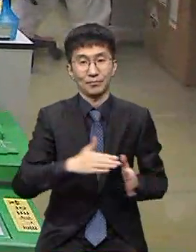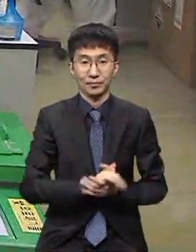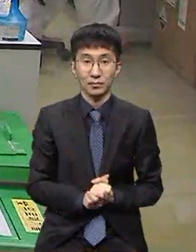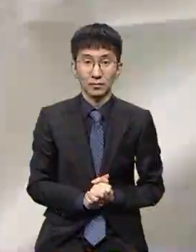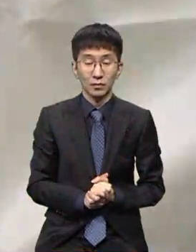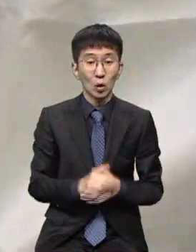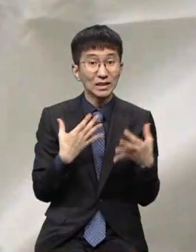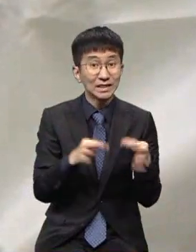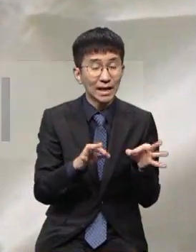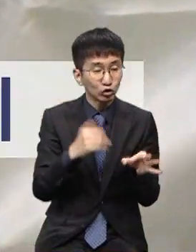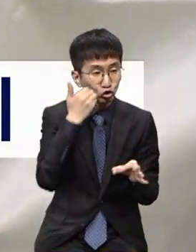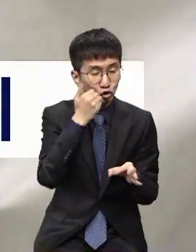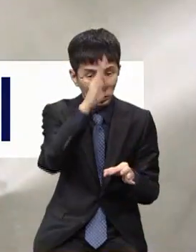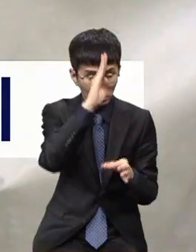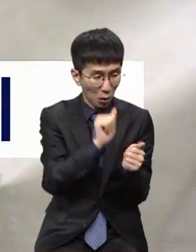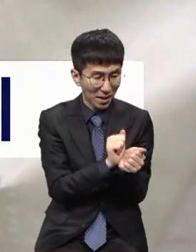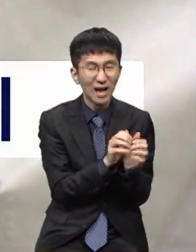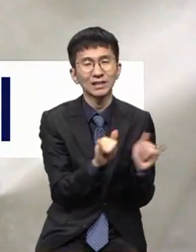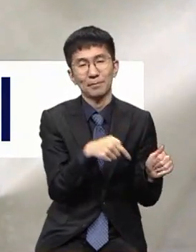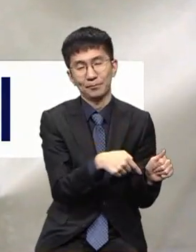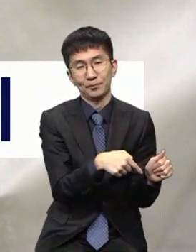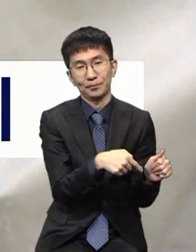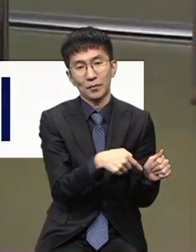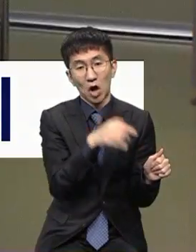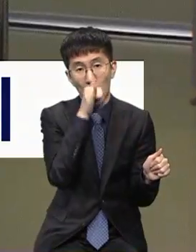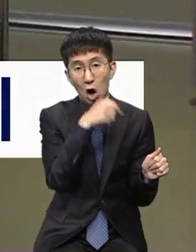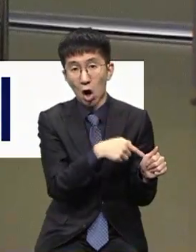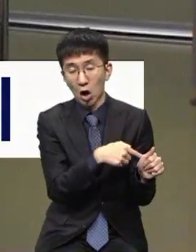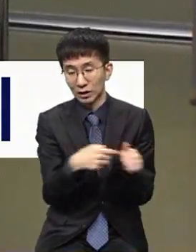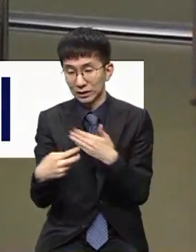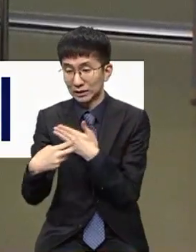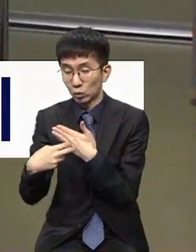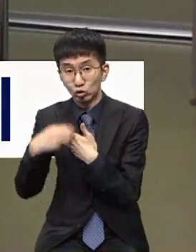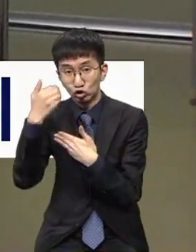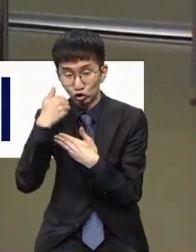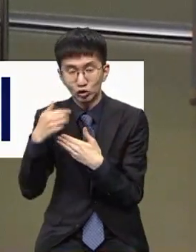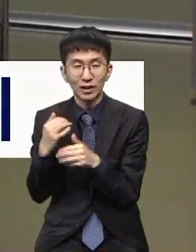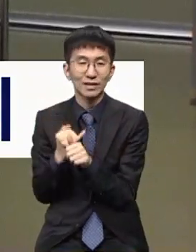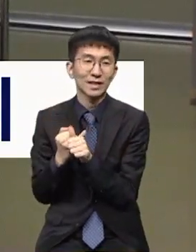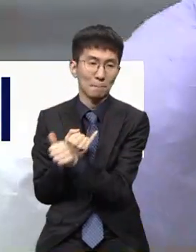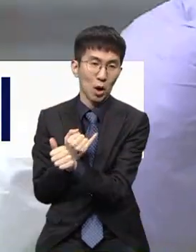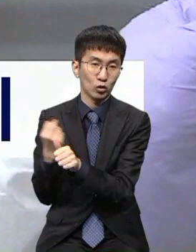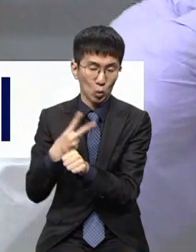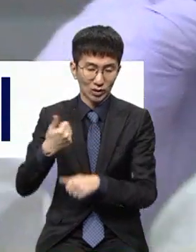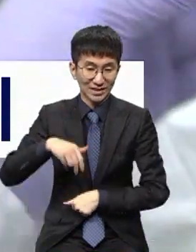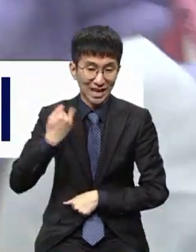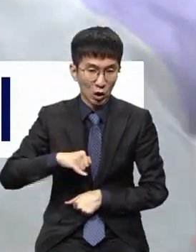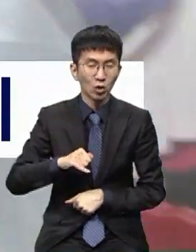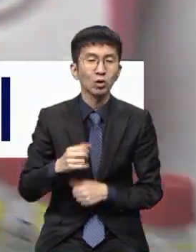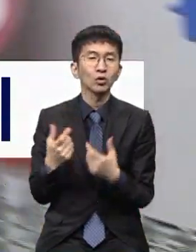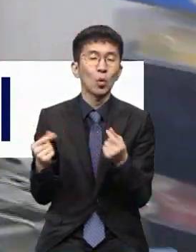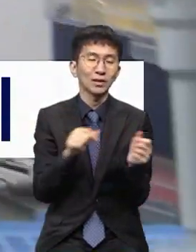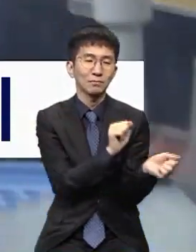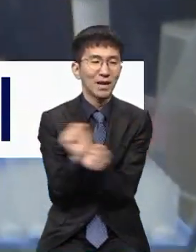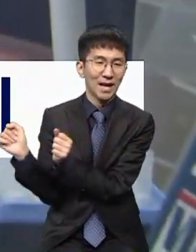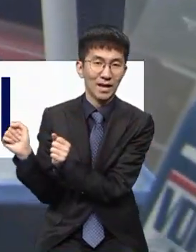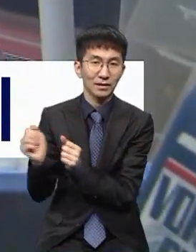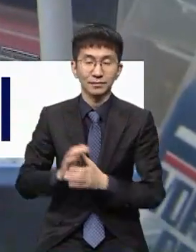시중은행 직원이 코로나 확진 판정을 받았는데 병원 의료진인 남편과 초등학생 자녀 2명이 잇따라 확진 판정을